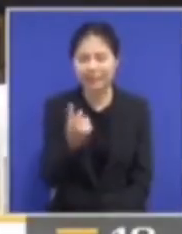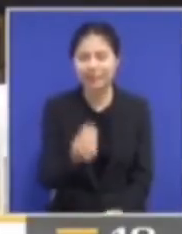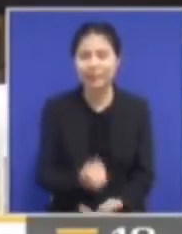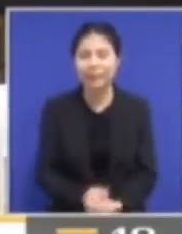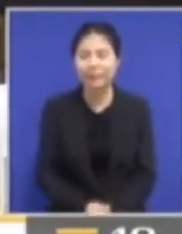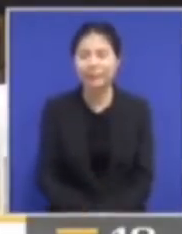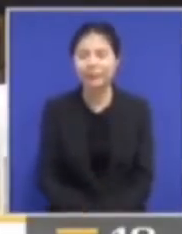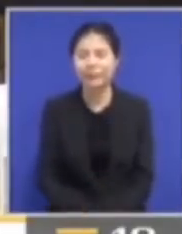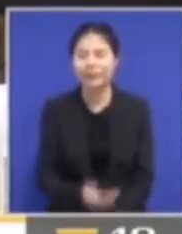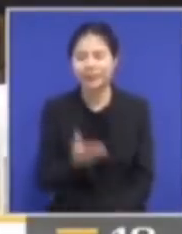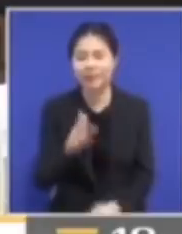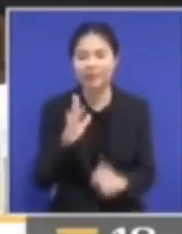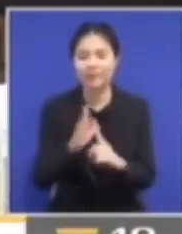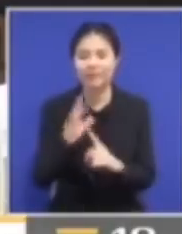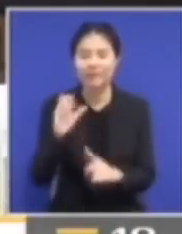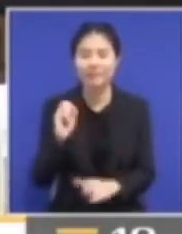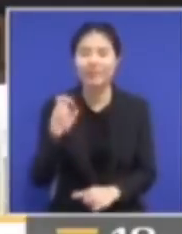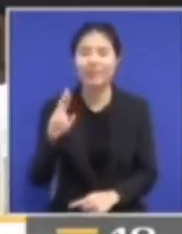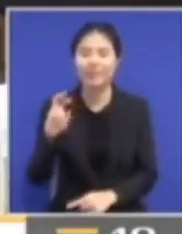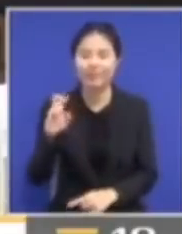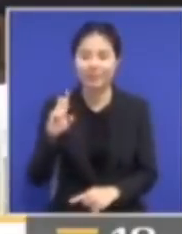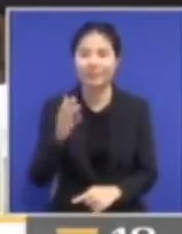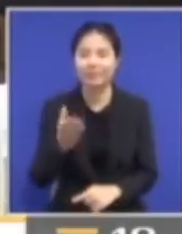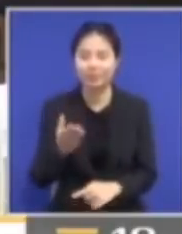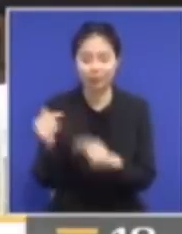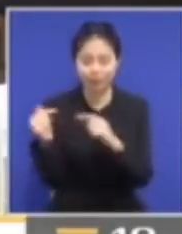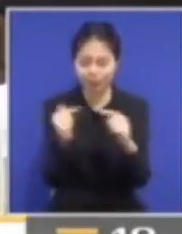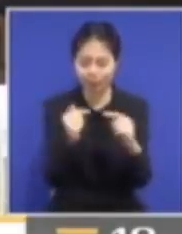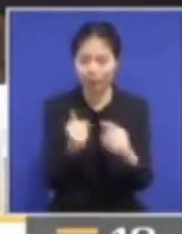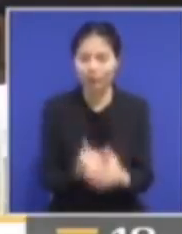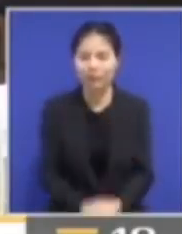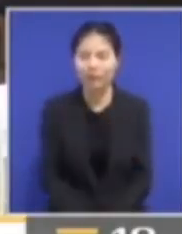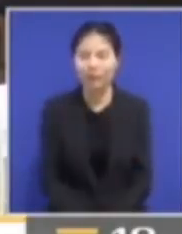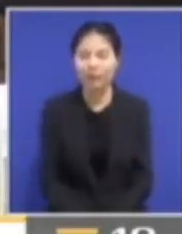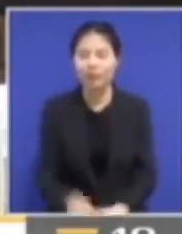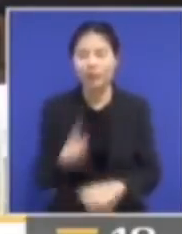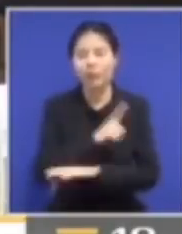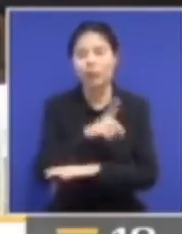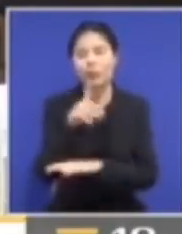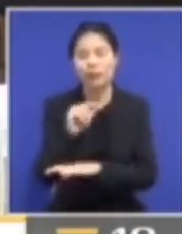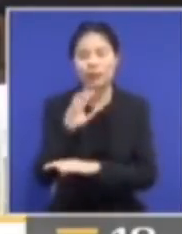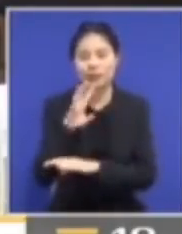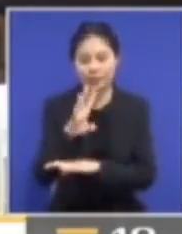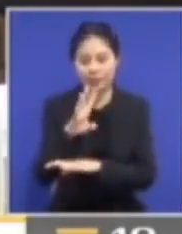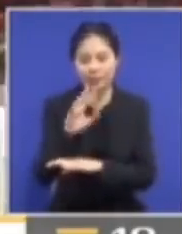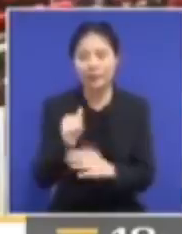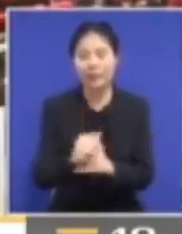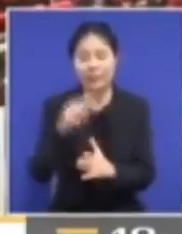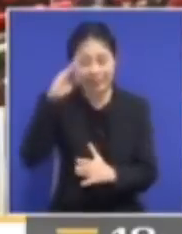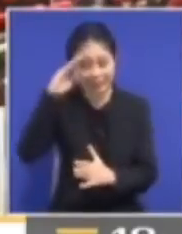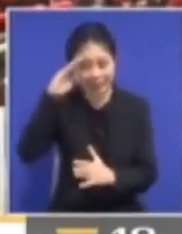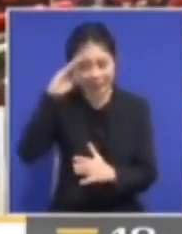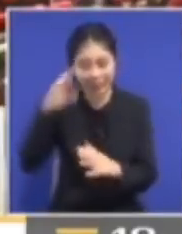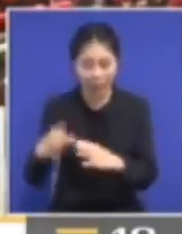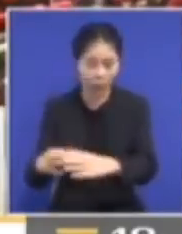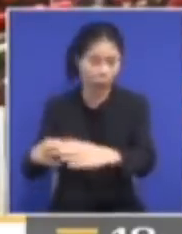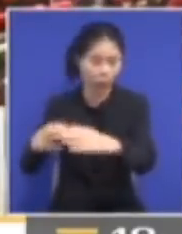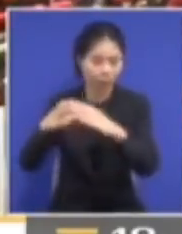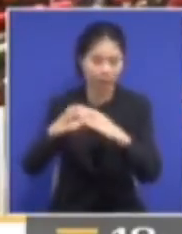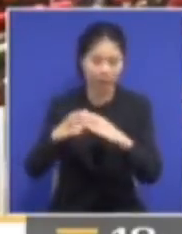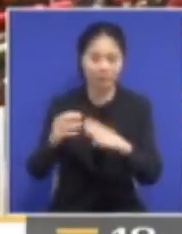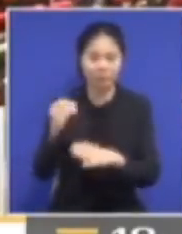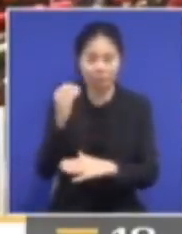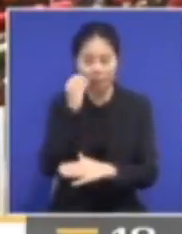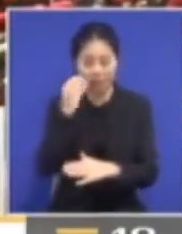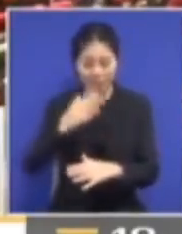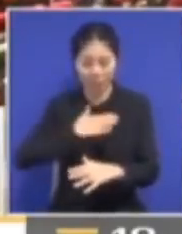ใหญ่ดีกว่าท่านเสรีว่างไง ครับเมื่อสักครู่ก็พูดไปถึงวันที่24ที่ไปที่บ้านผมนะครับวันที่25